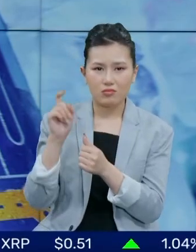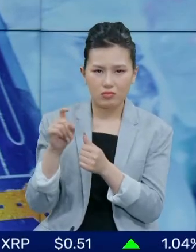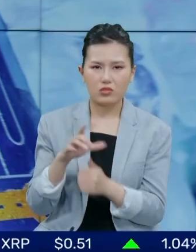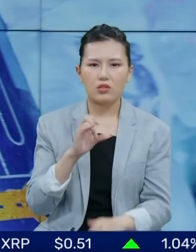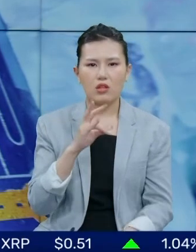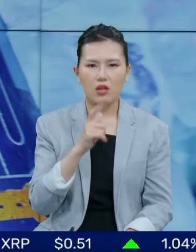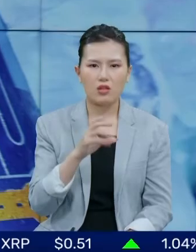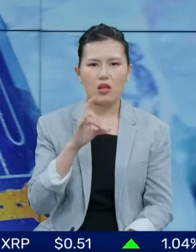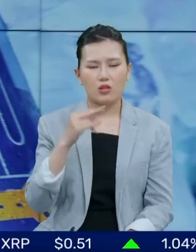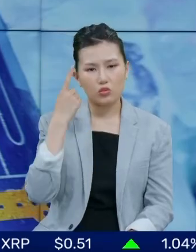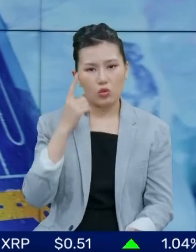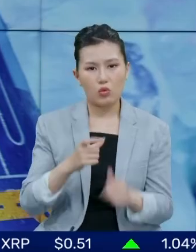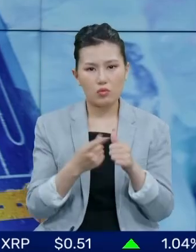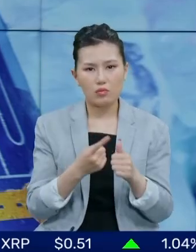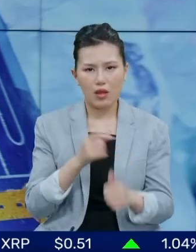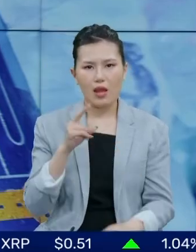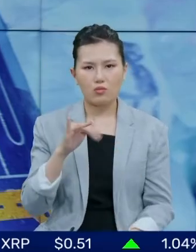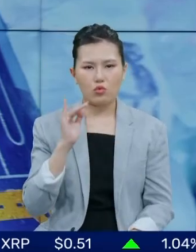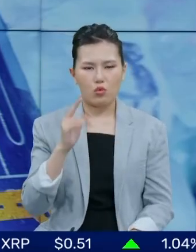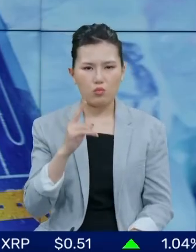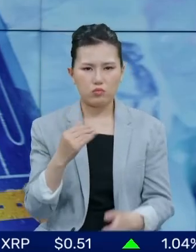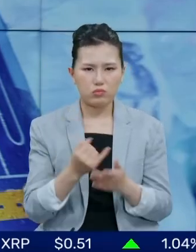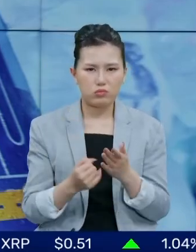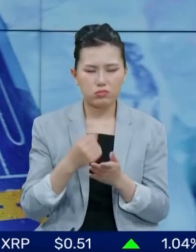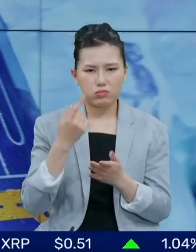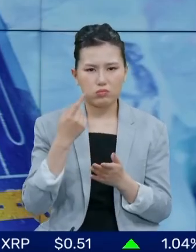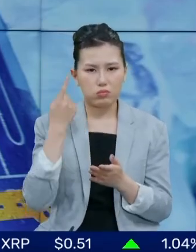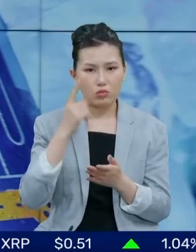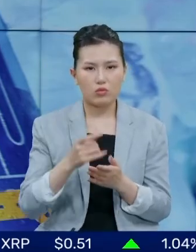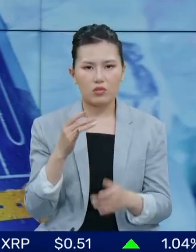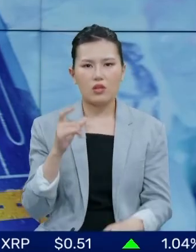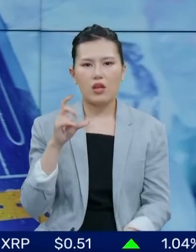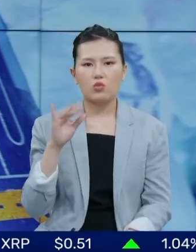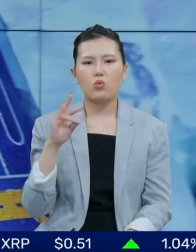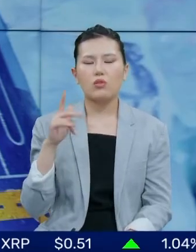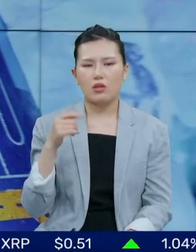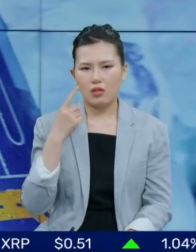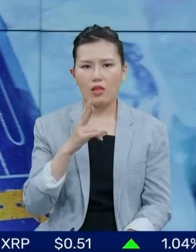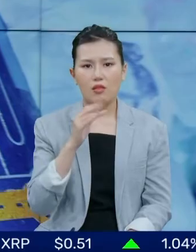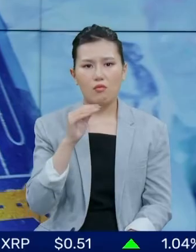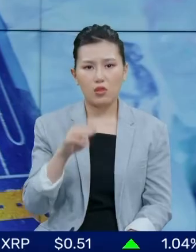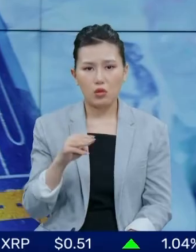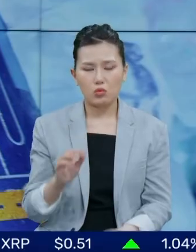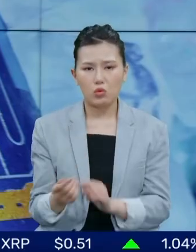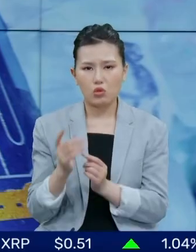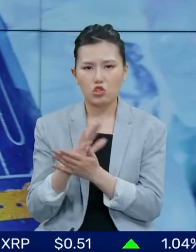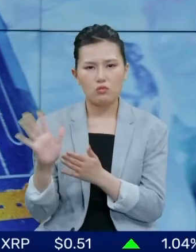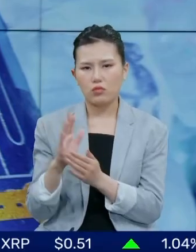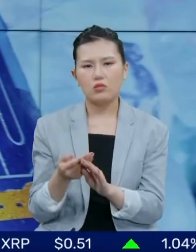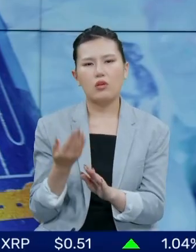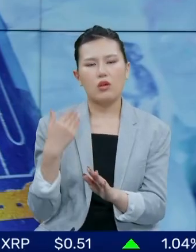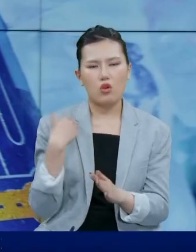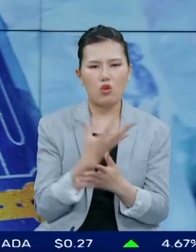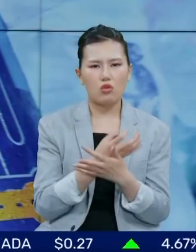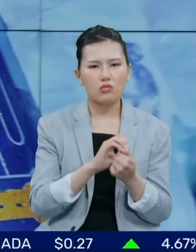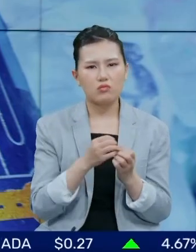тэрэлжийн загварыг Apo компани дизайнер Инх Тулга бүтээсэн байна. Мэдээж NFT бол шин зүйл биш. Манай улсад NFT төслүүд нилээдгүй гарч ирж